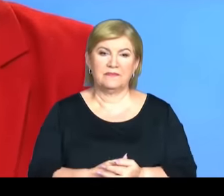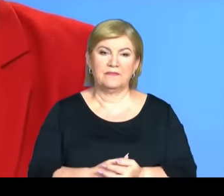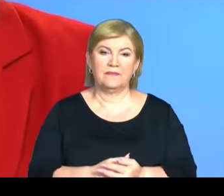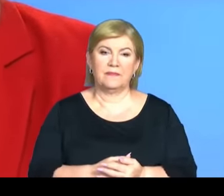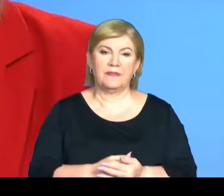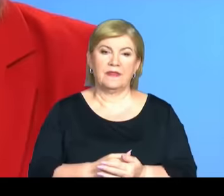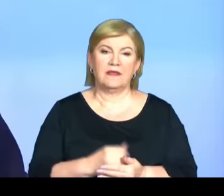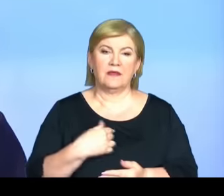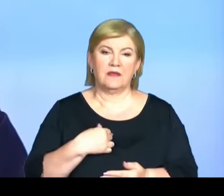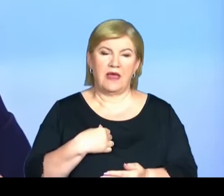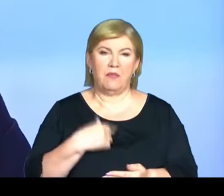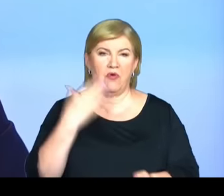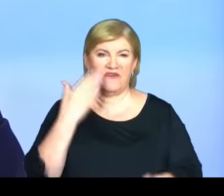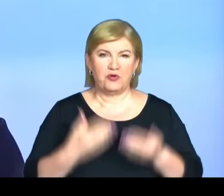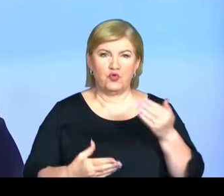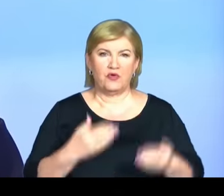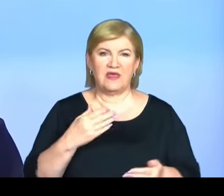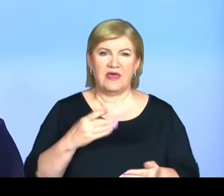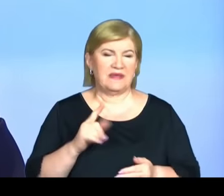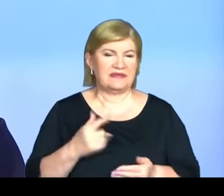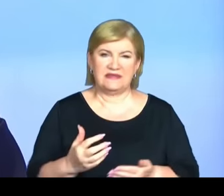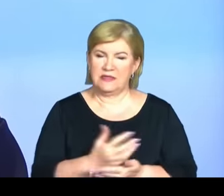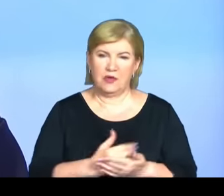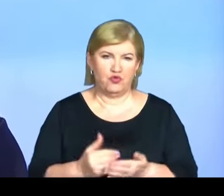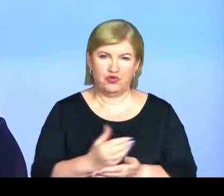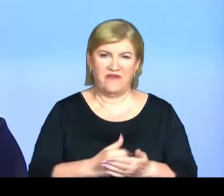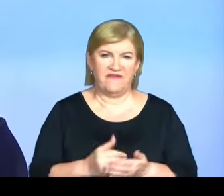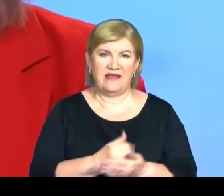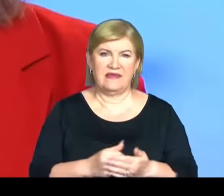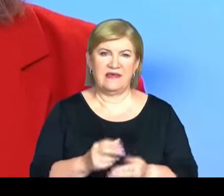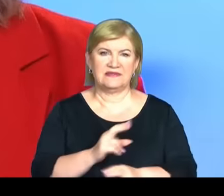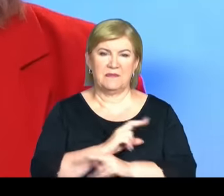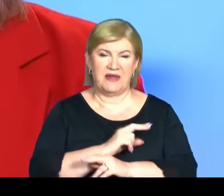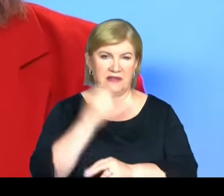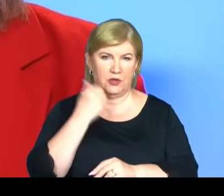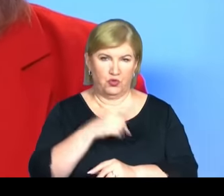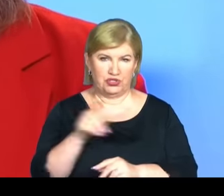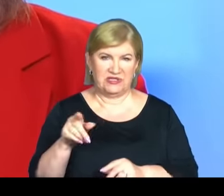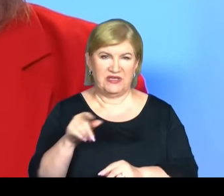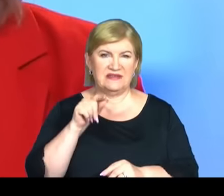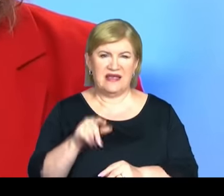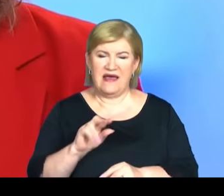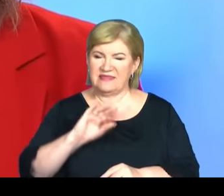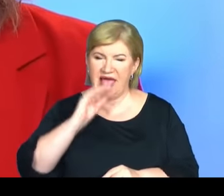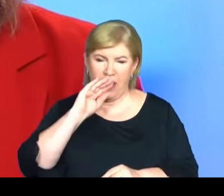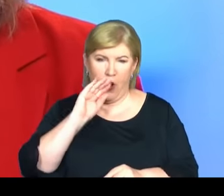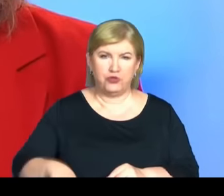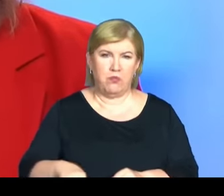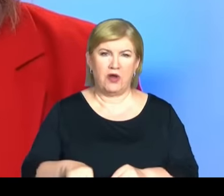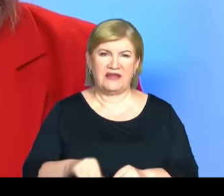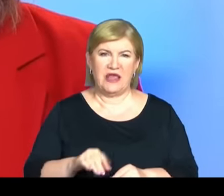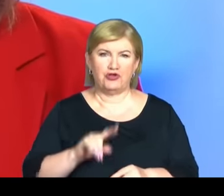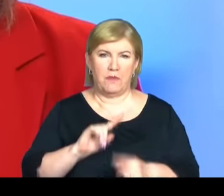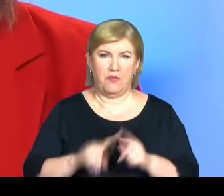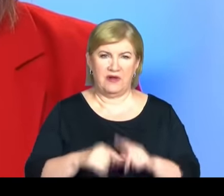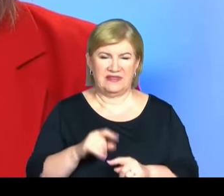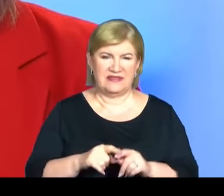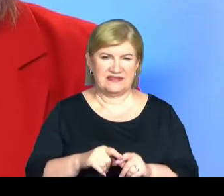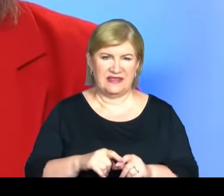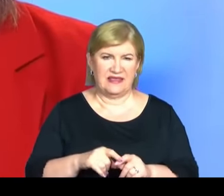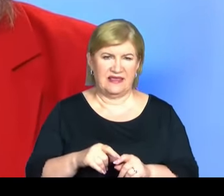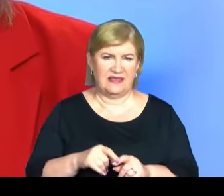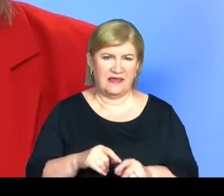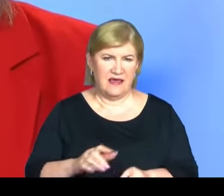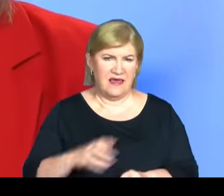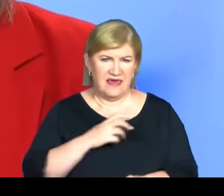pocit? Ja považujem zneužívanie smrti ľudí za ten najodpornejší politický hyenizmus. Pretože teraz